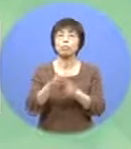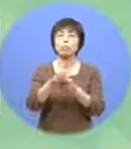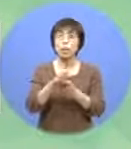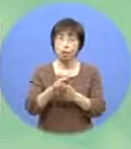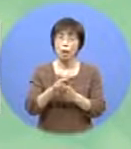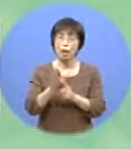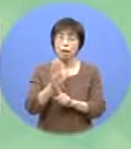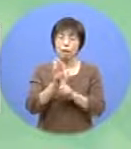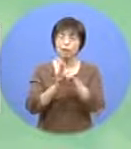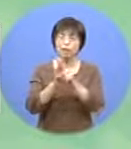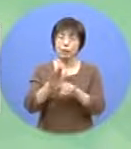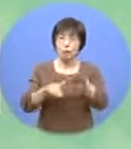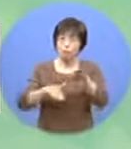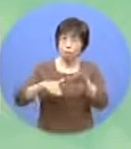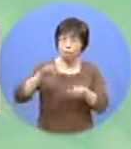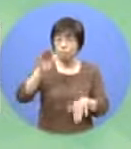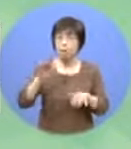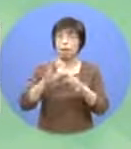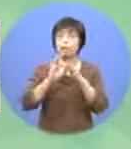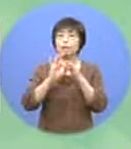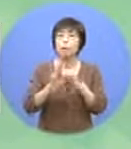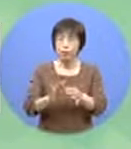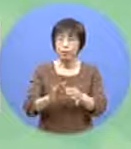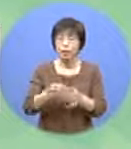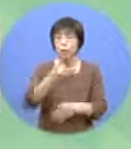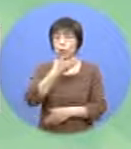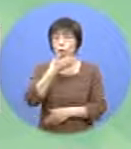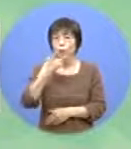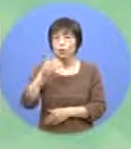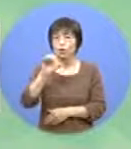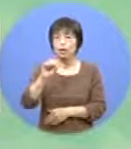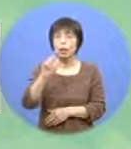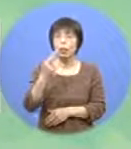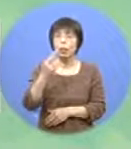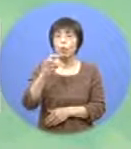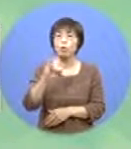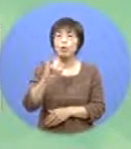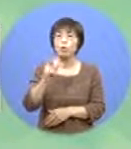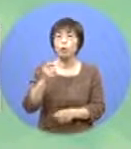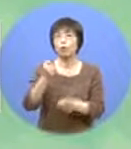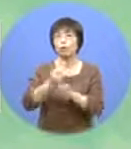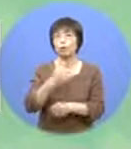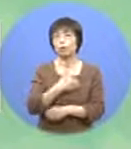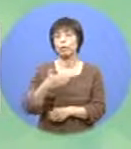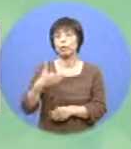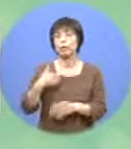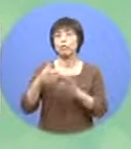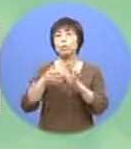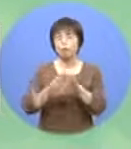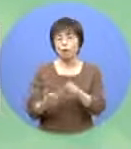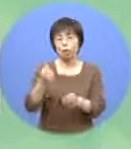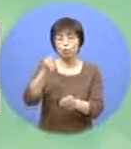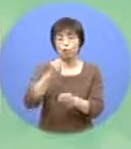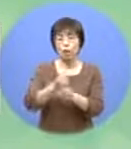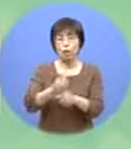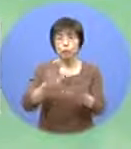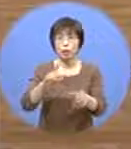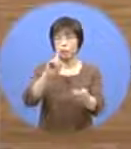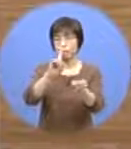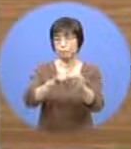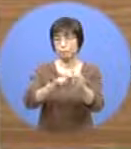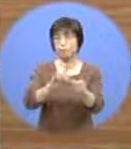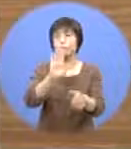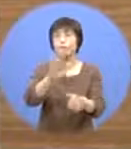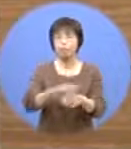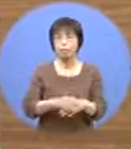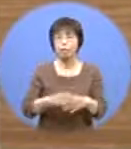ことから、このような美味しい里芋が作れるということで、その復活を目指しております。